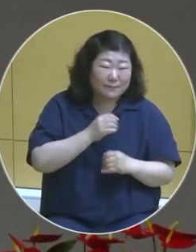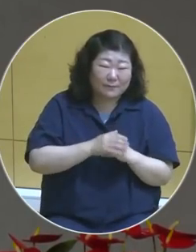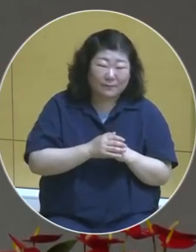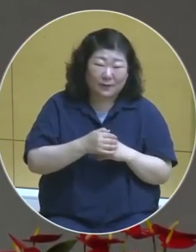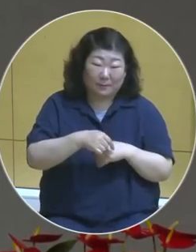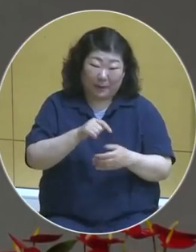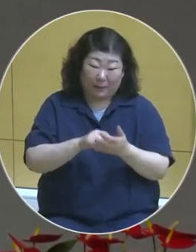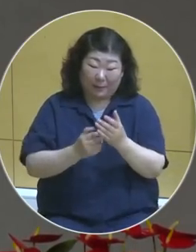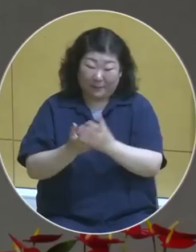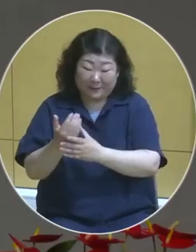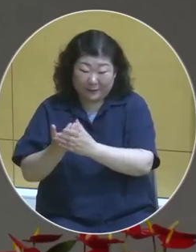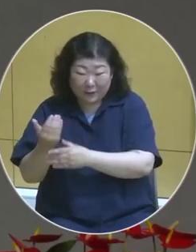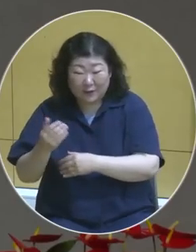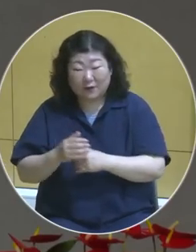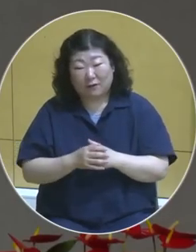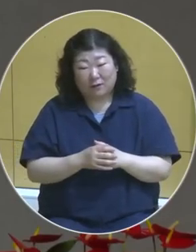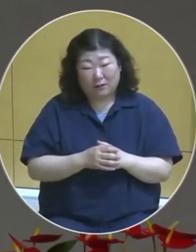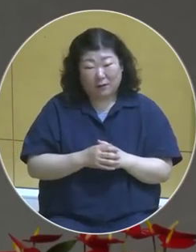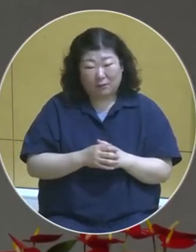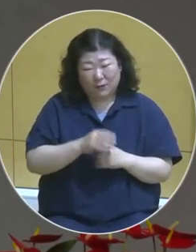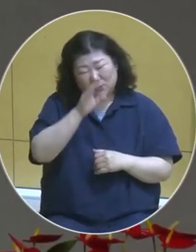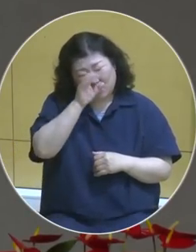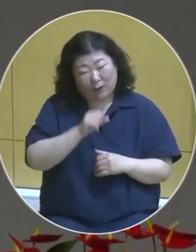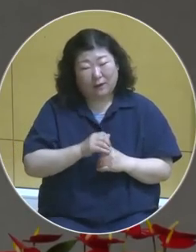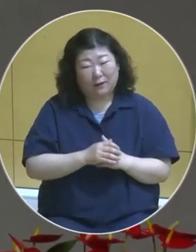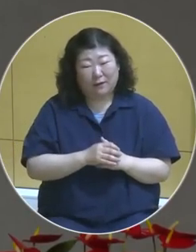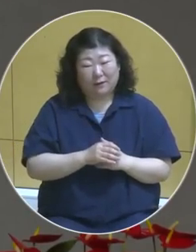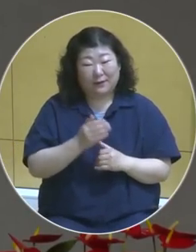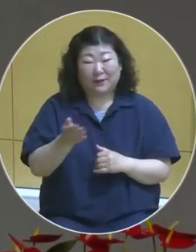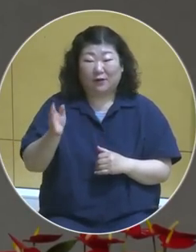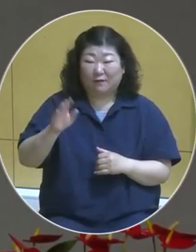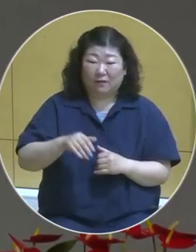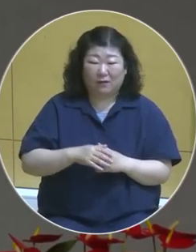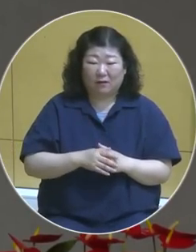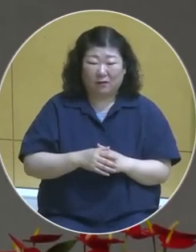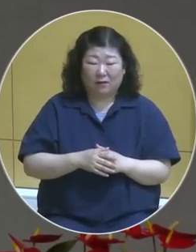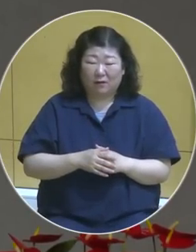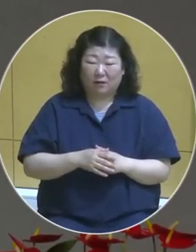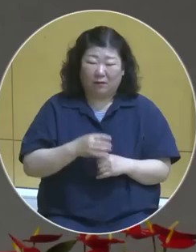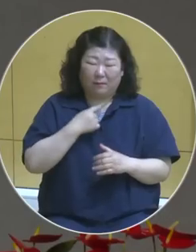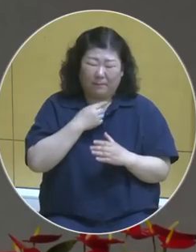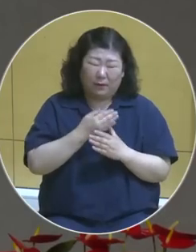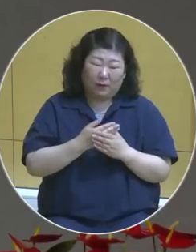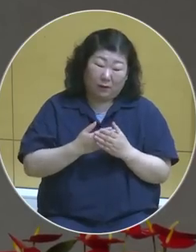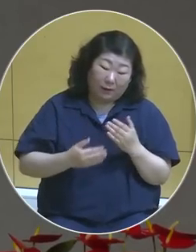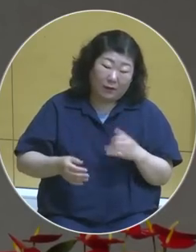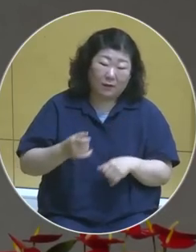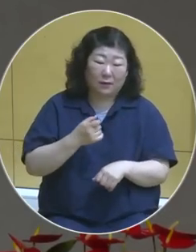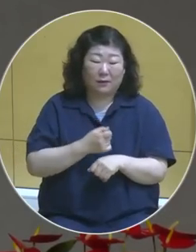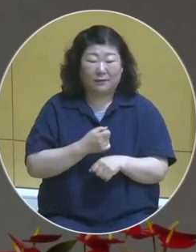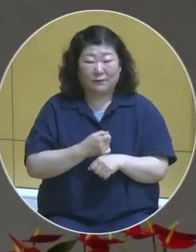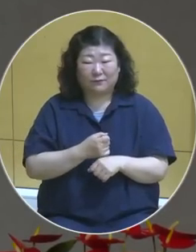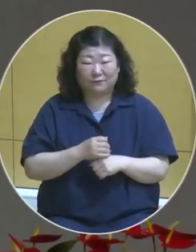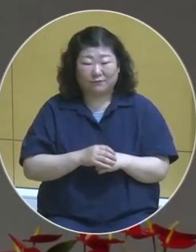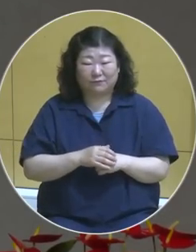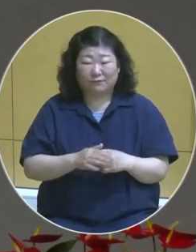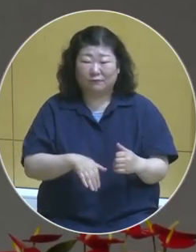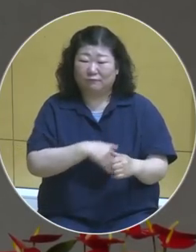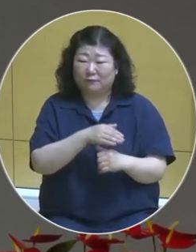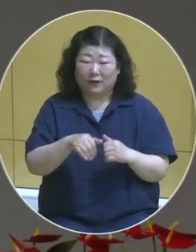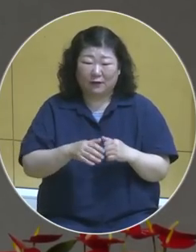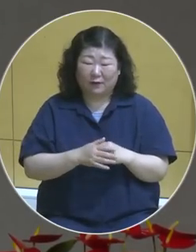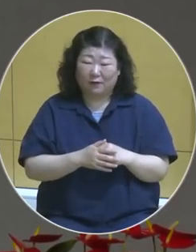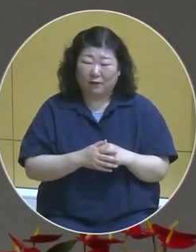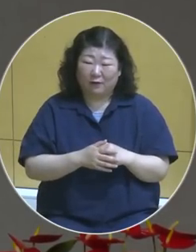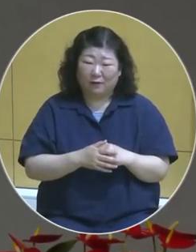기도하고 싶은 마음이 막 나를 재촉하고 하면 얼마나 좋겠습니까? 그런데 그런 마음을 갖지 못하도록, 하지 못하도록 환경적으로